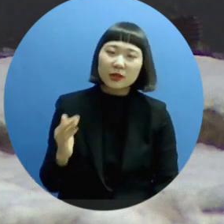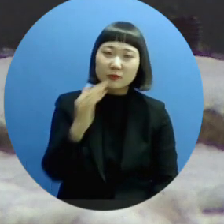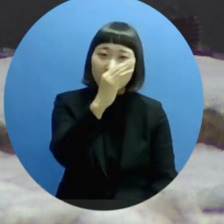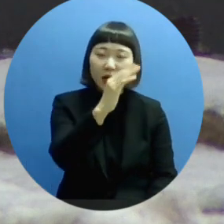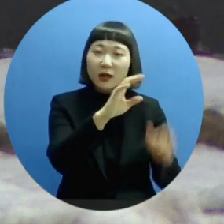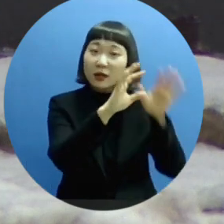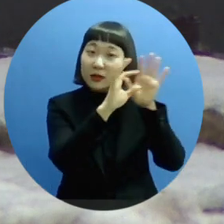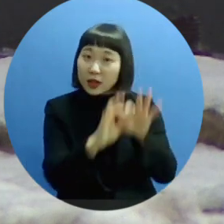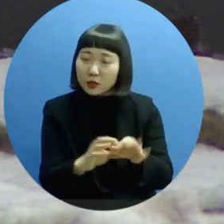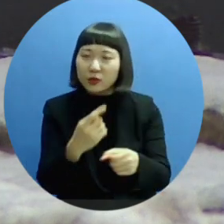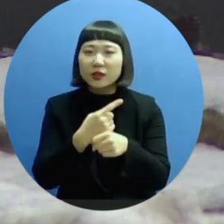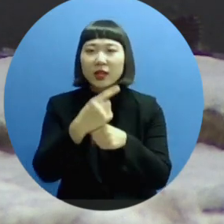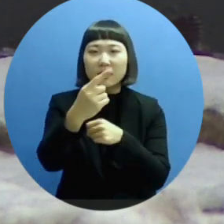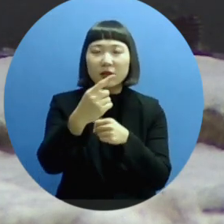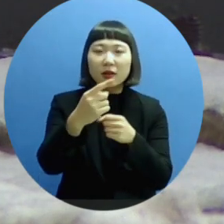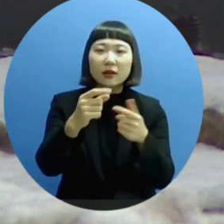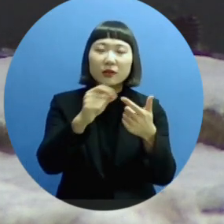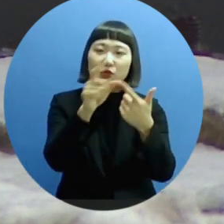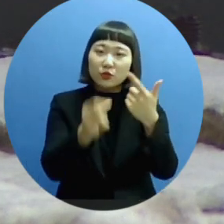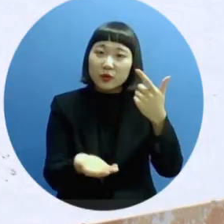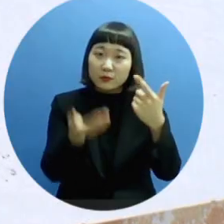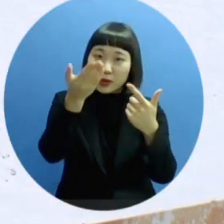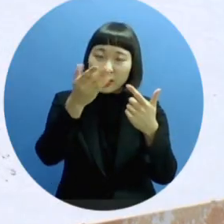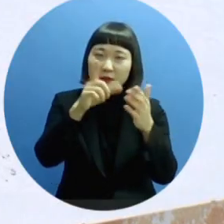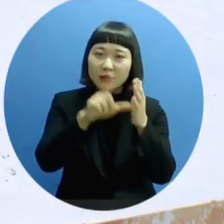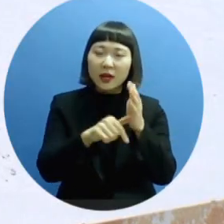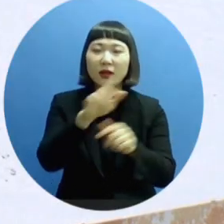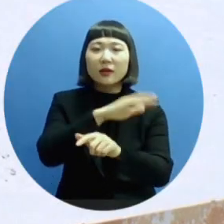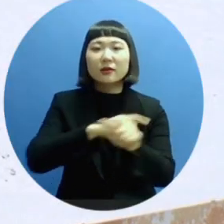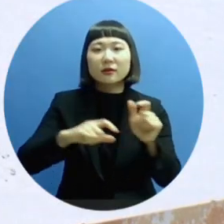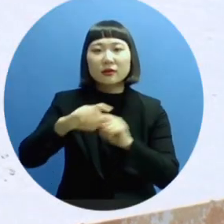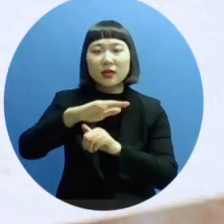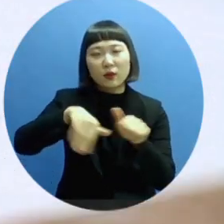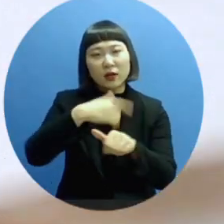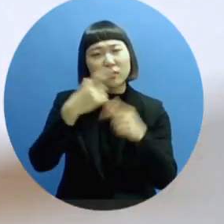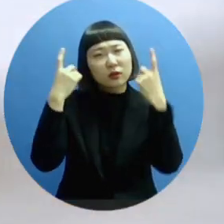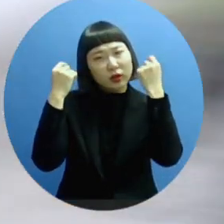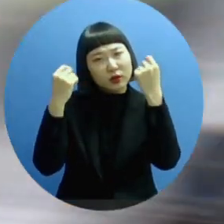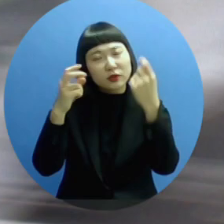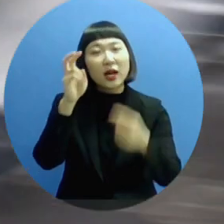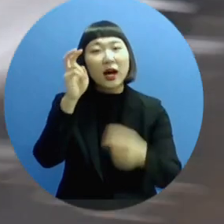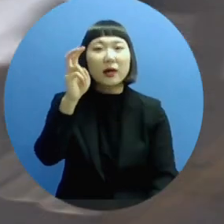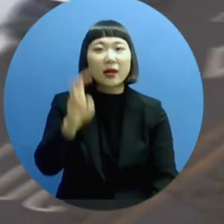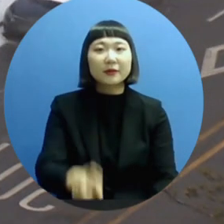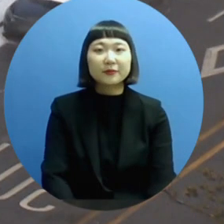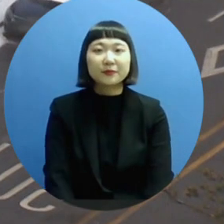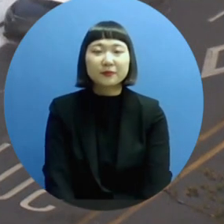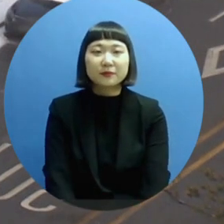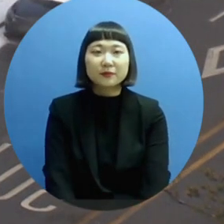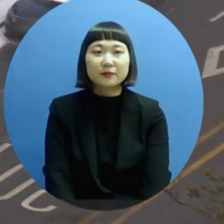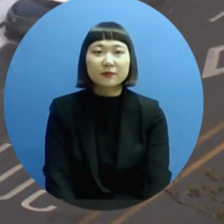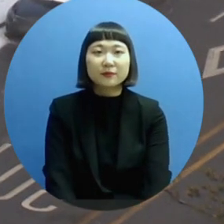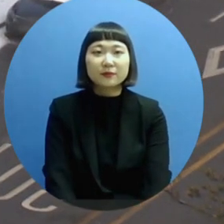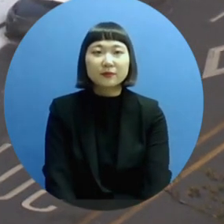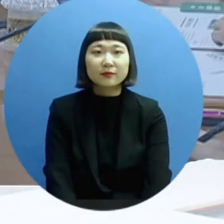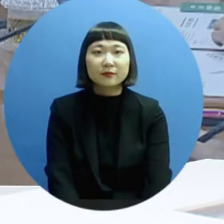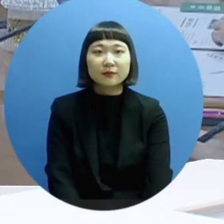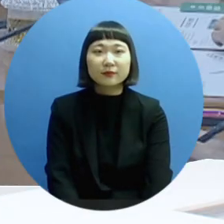내년 상반기에 이 같은 모습이 더 늘어날 것으로 보고 있습니다. 헬로우TV 뉴스 이관성입니다.